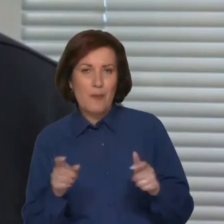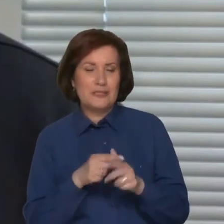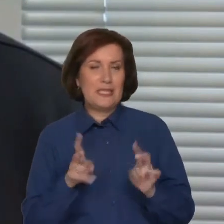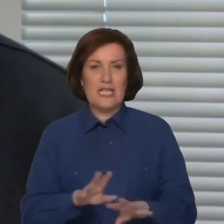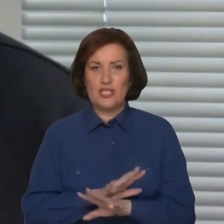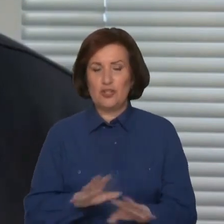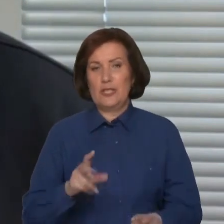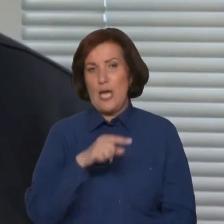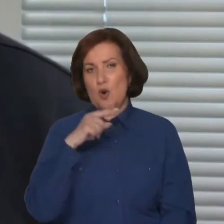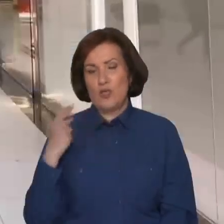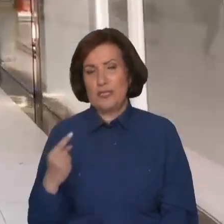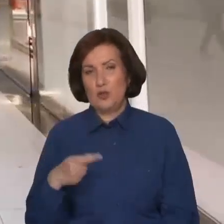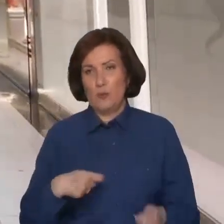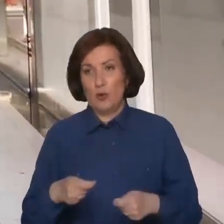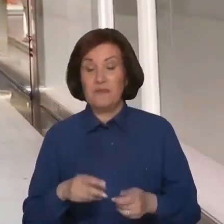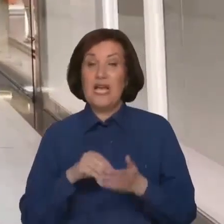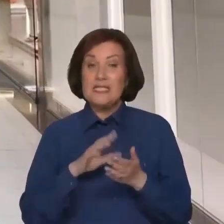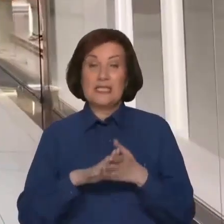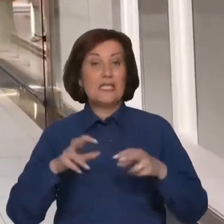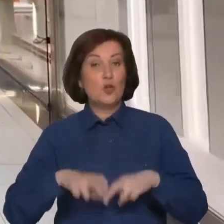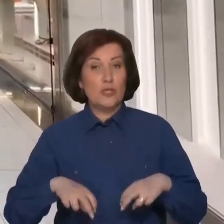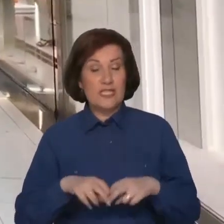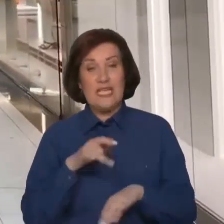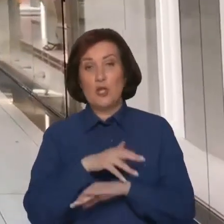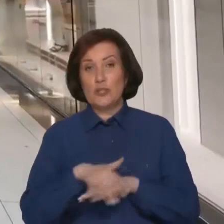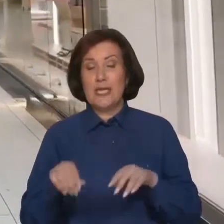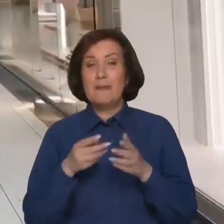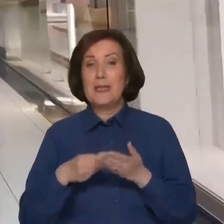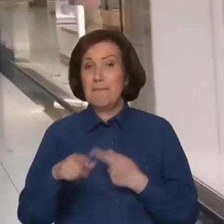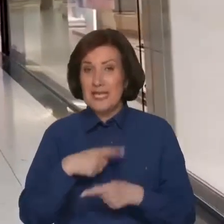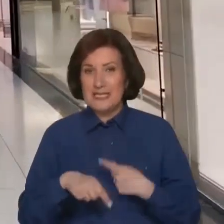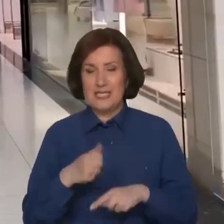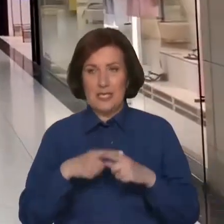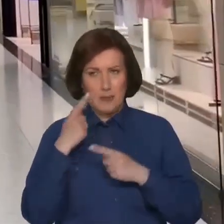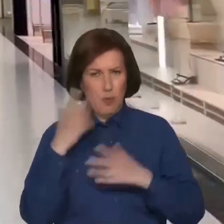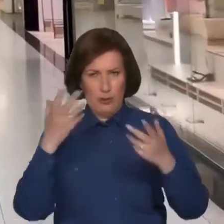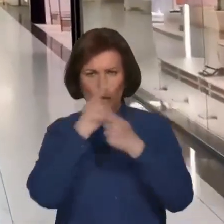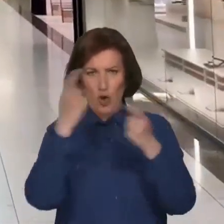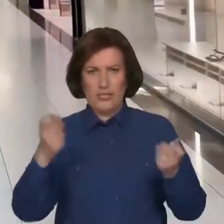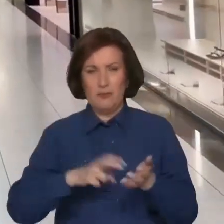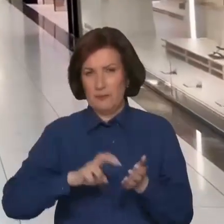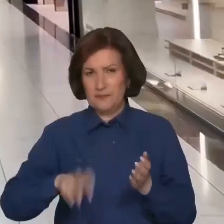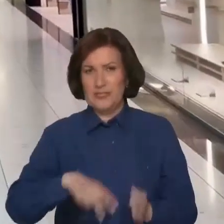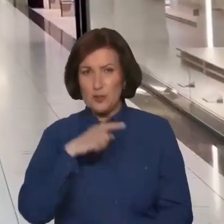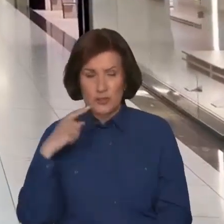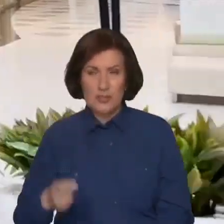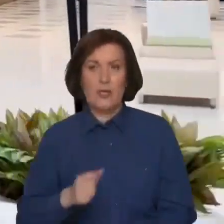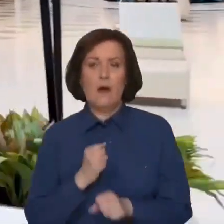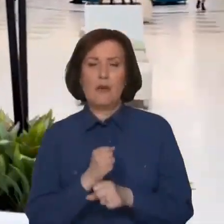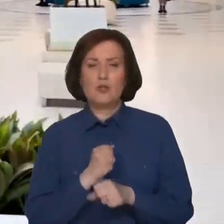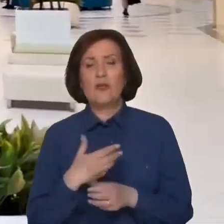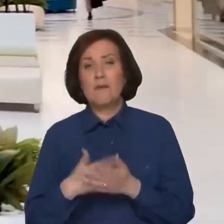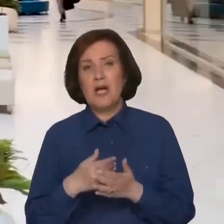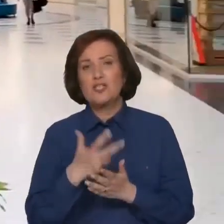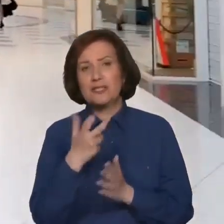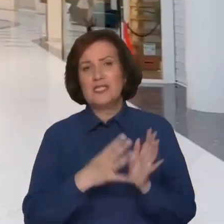не залишається на російському ринку. За даними дослідників, на іноземний бізнес, що вже публічно оголосив про вихід з російського ринку, працювало